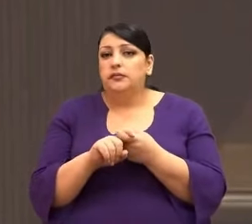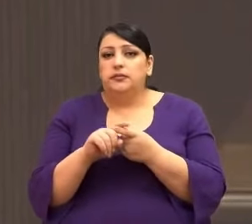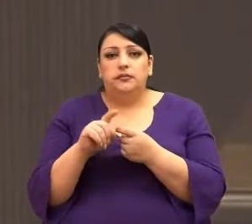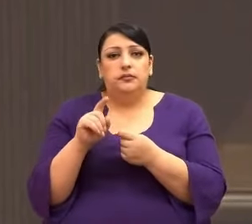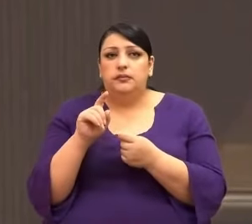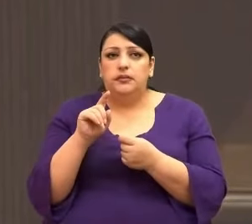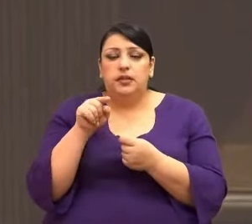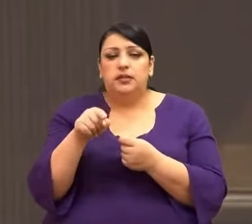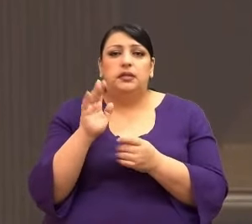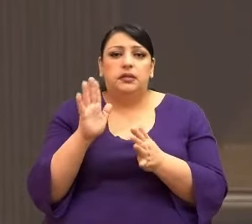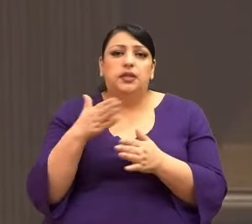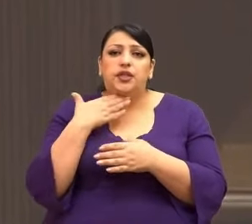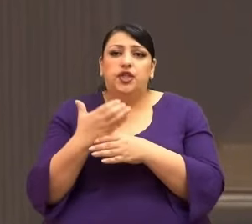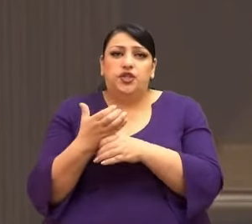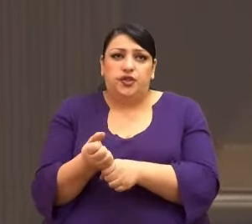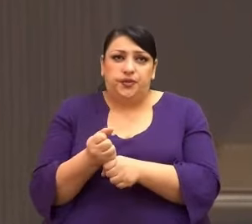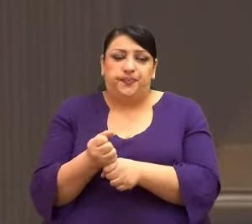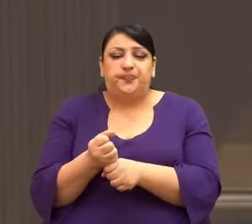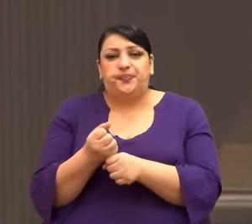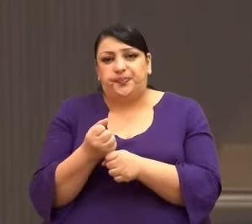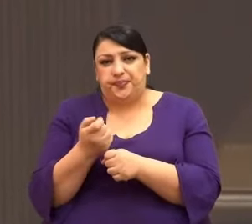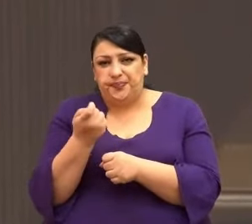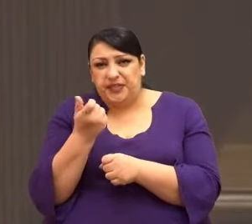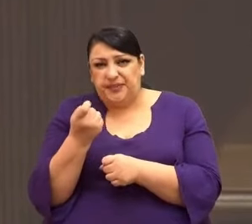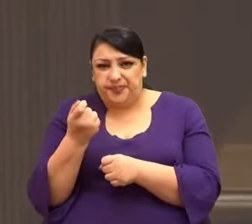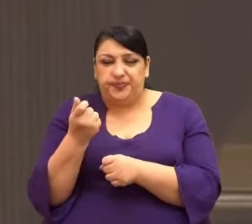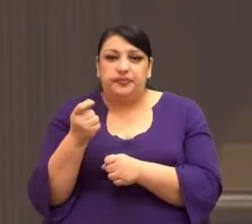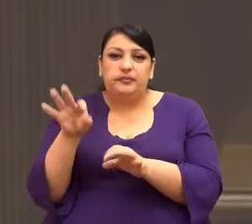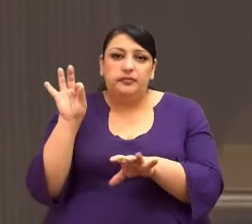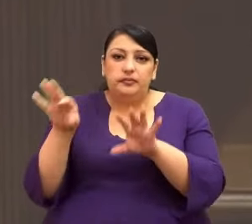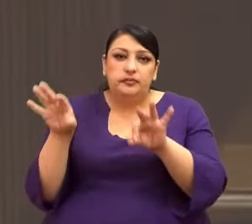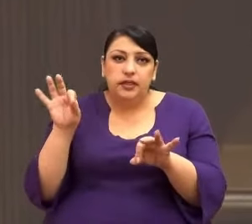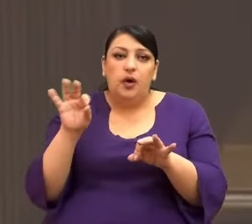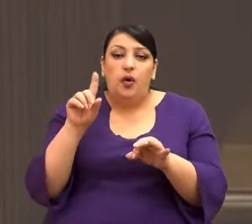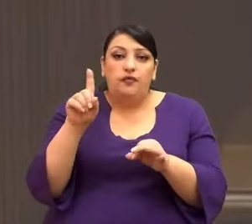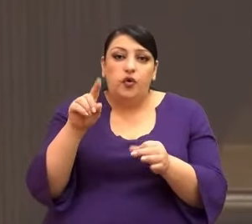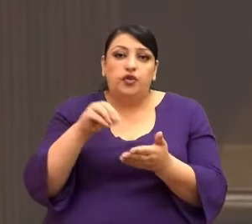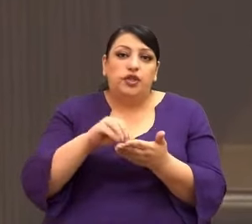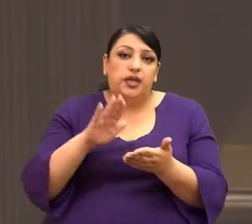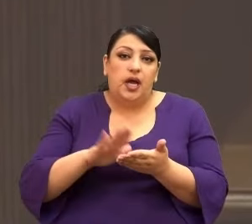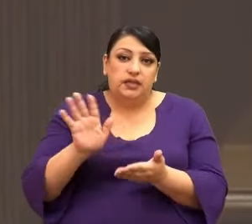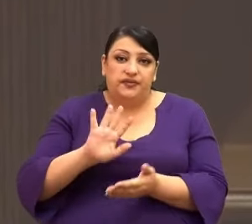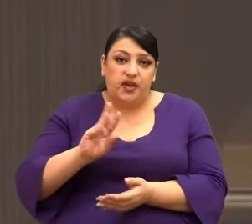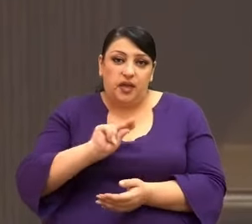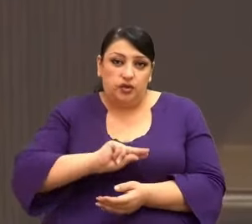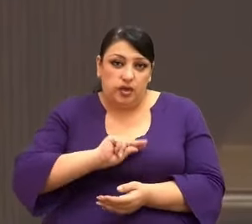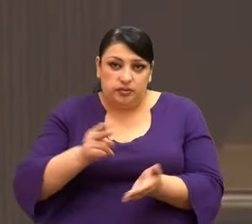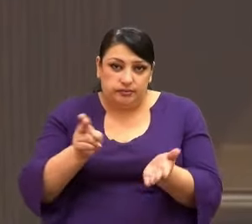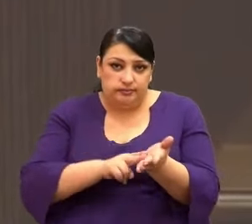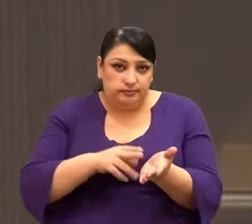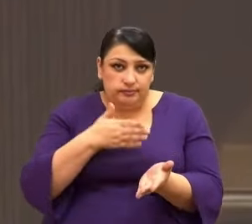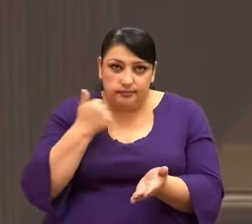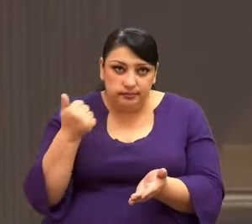այստեղ ճնշում կարող է լինել որոշակի չգրանցված աշխատողների կամ